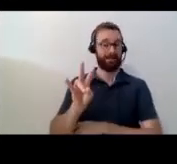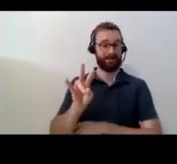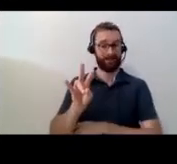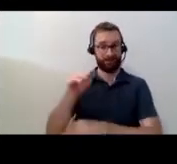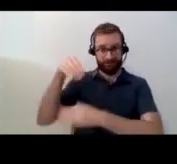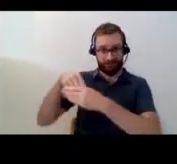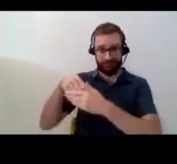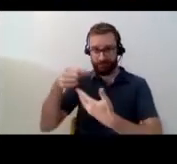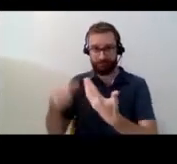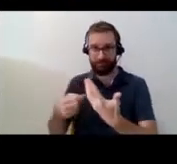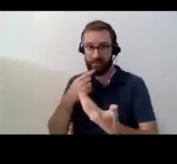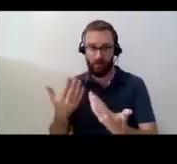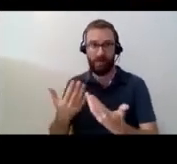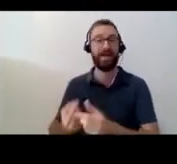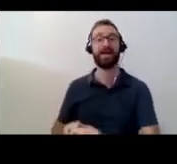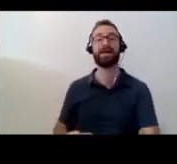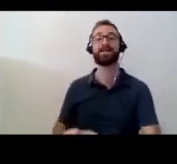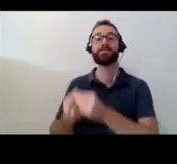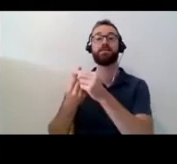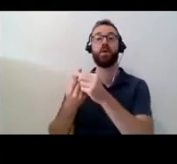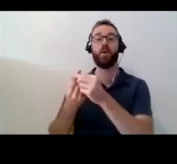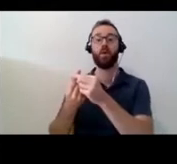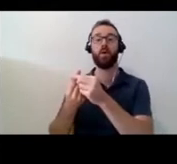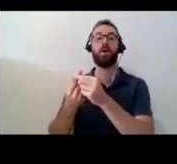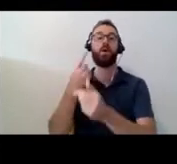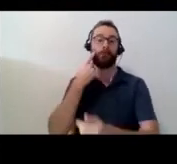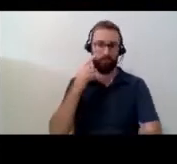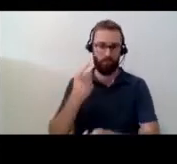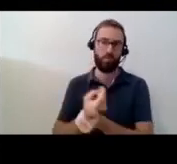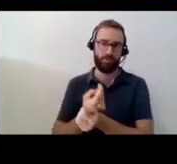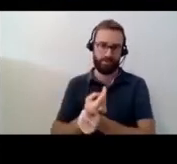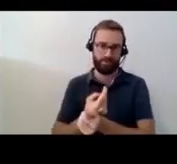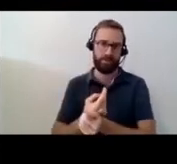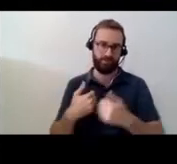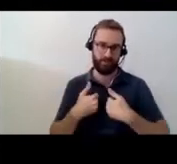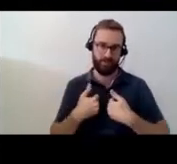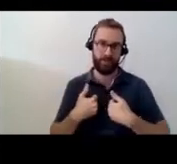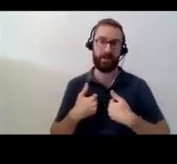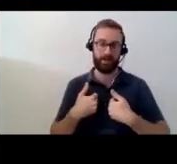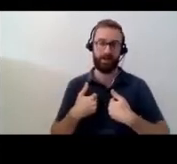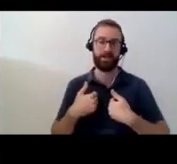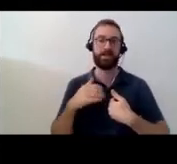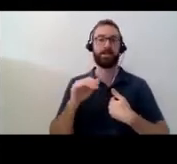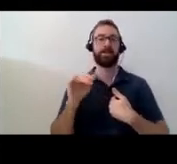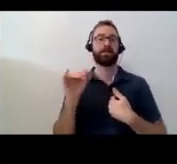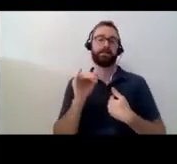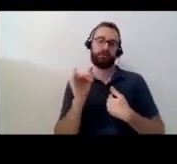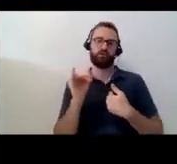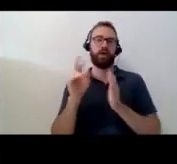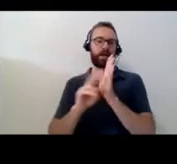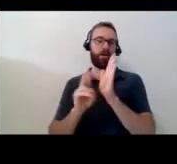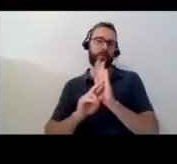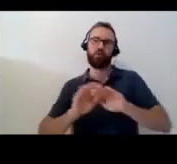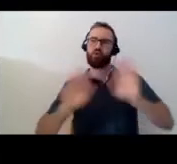voit que l'exception est permise pour la médecine vétérinaire lorsqu'elle est pratiquée selon les règles généralement